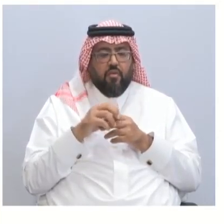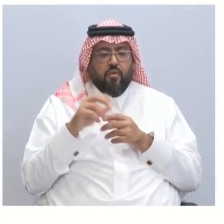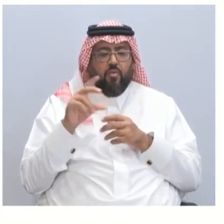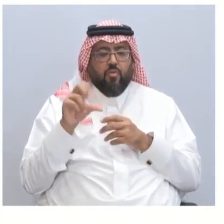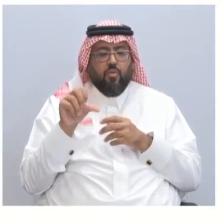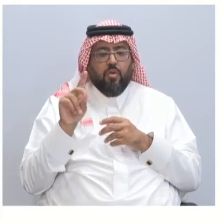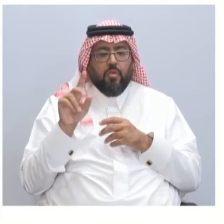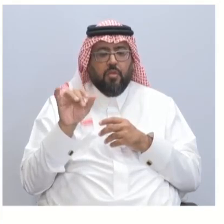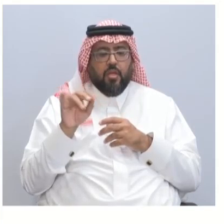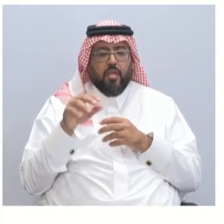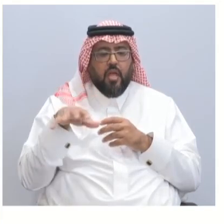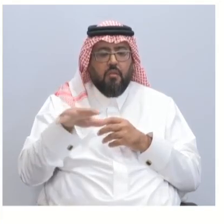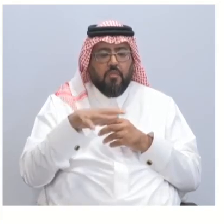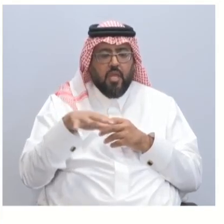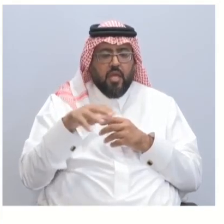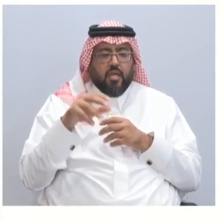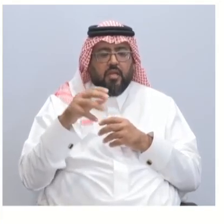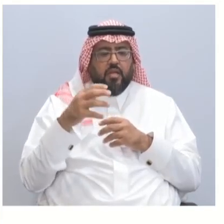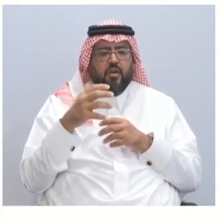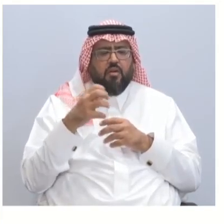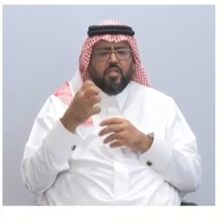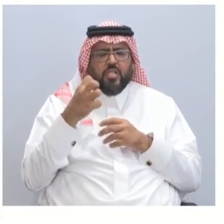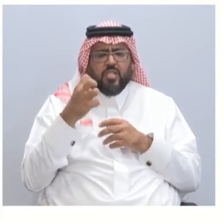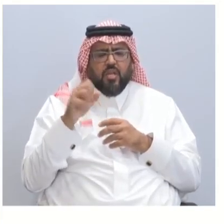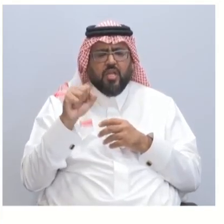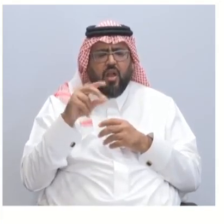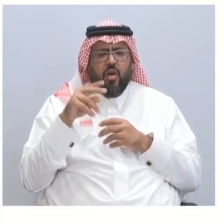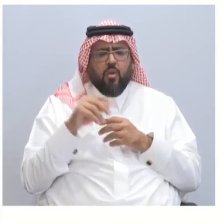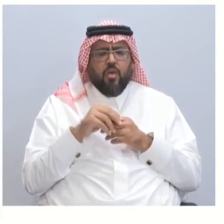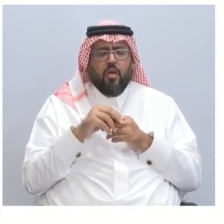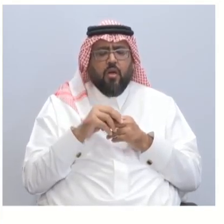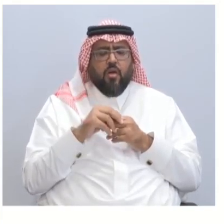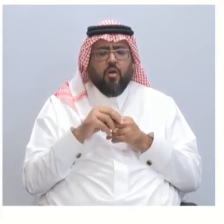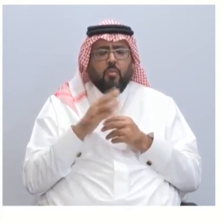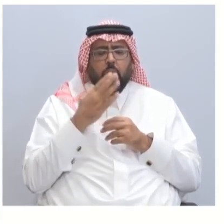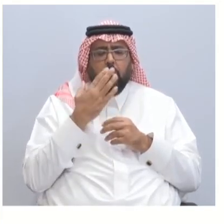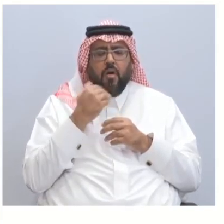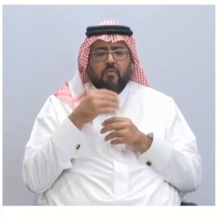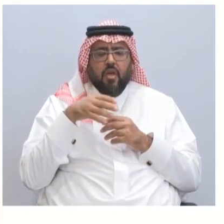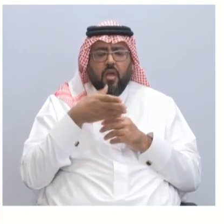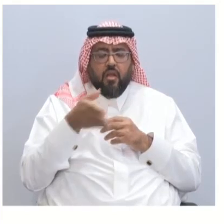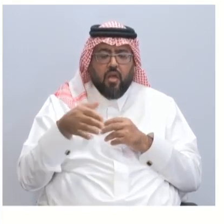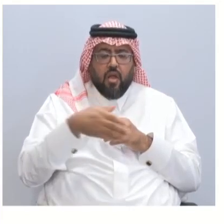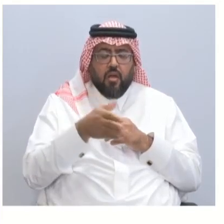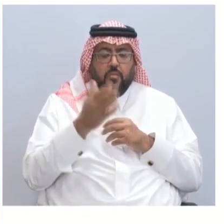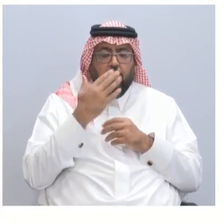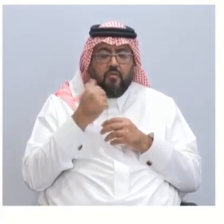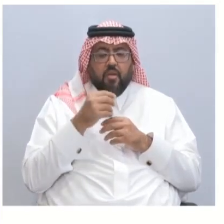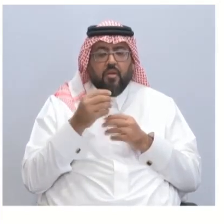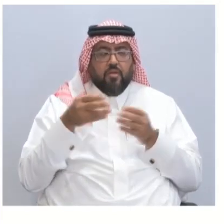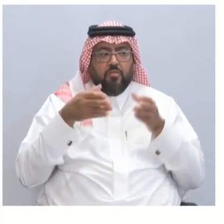وطبيعه البيئه الصحراويه وخلو ارضها من الانهار